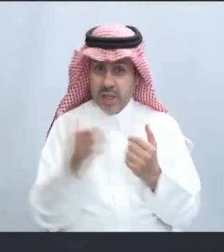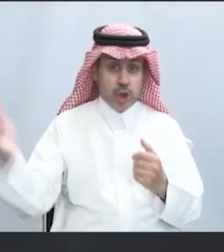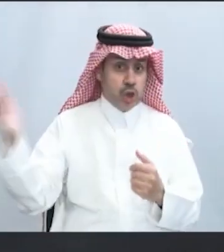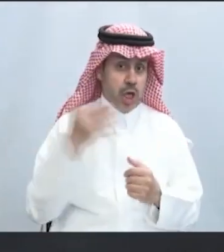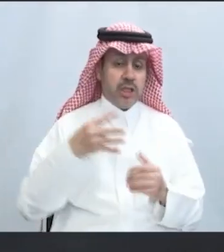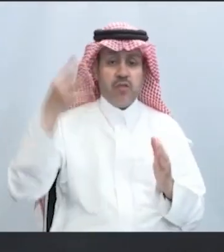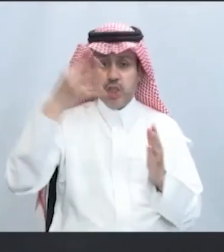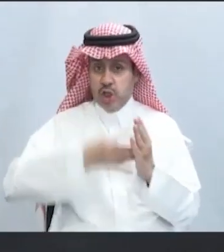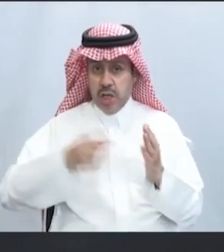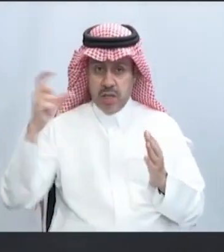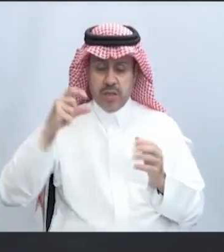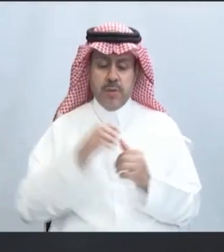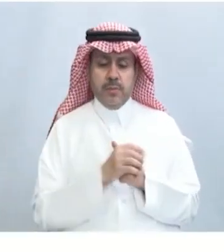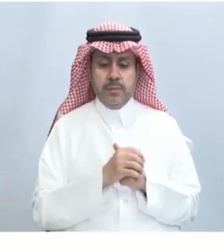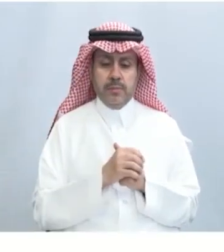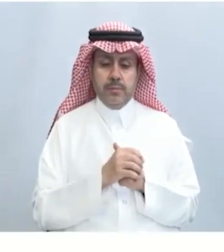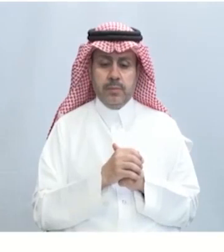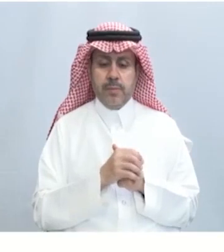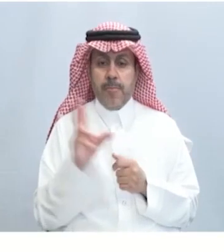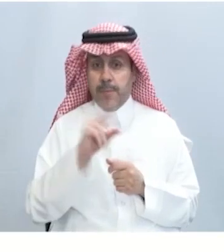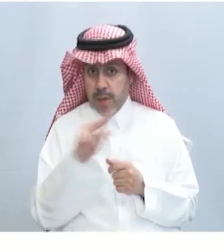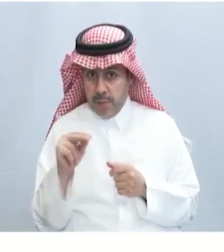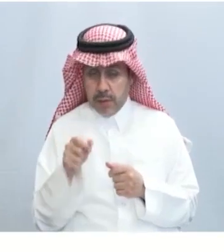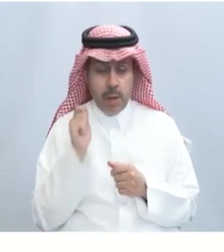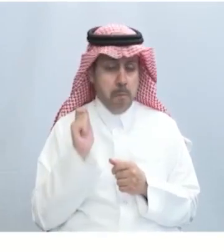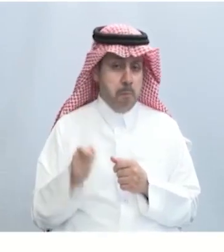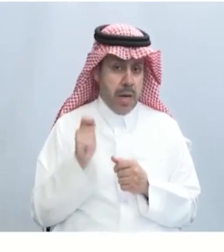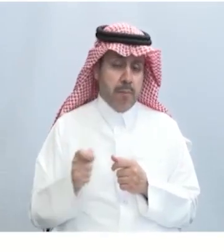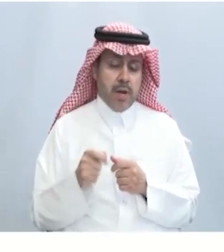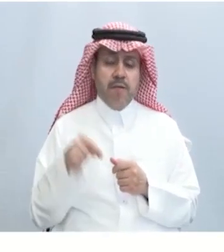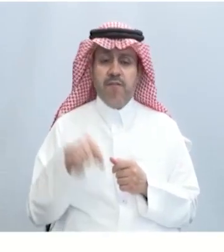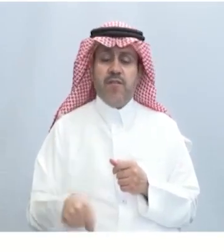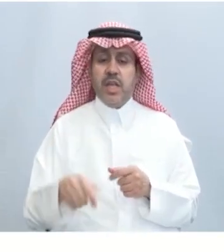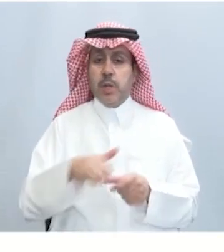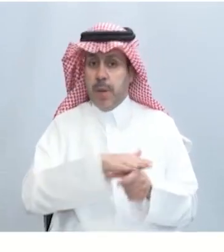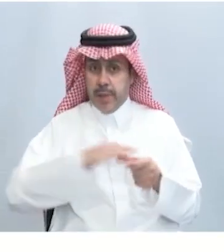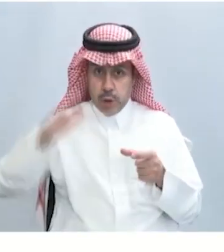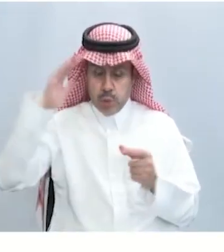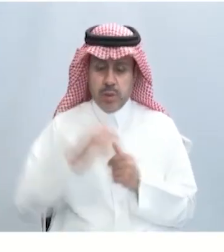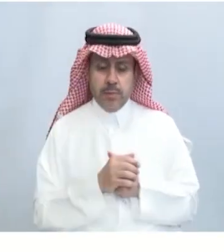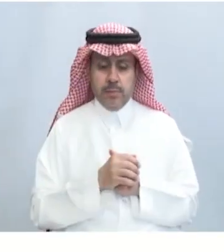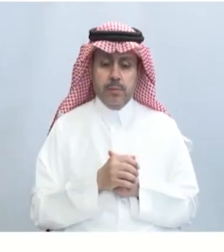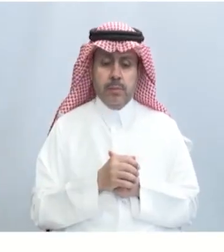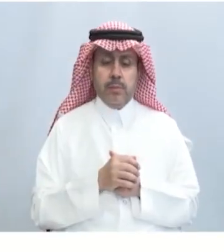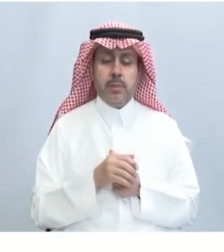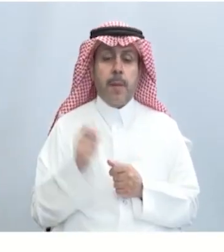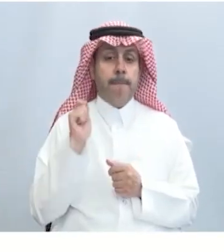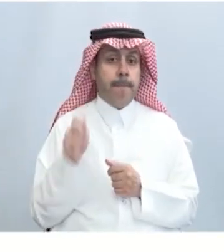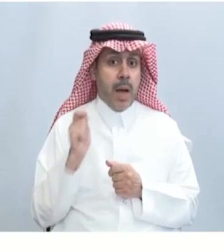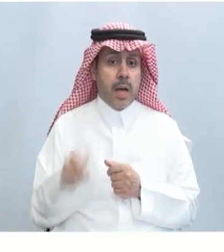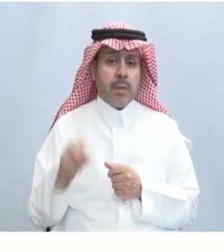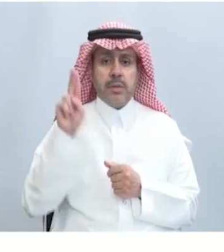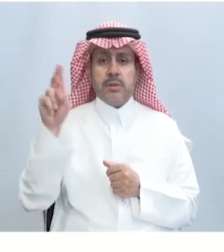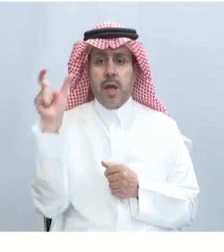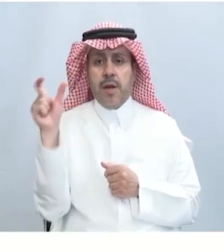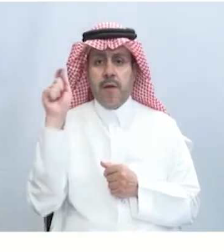العامه التي جاءت في شرعنا ومن امثله المحاكم في المملكه العربيه السعوديه محاكم التنفيذ هذه من